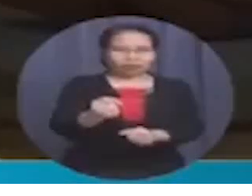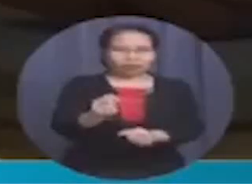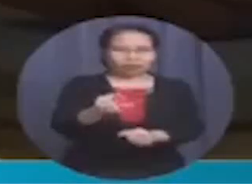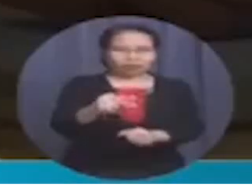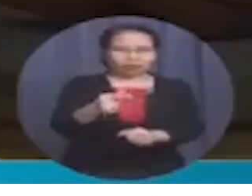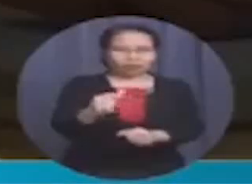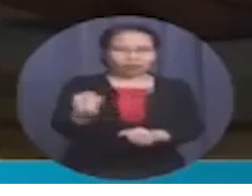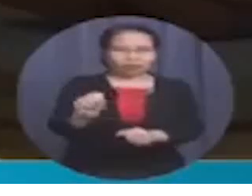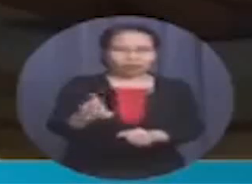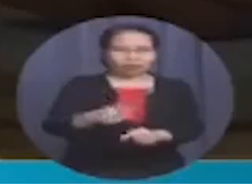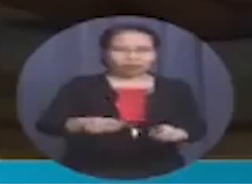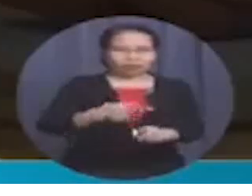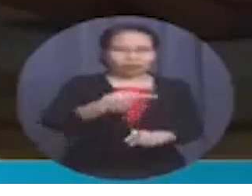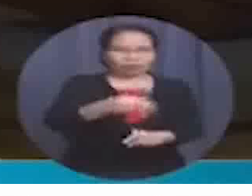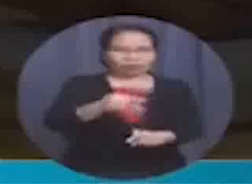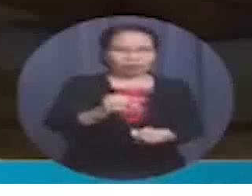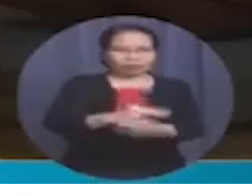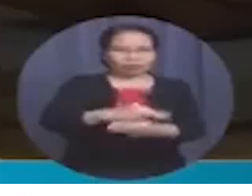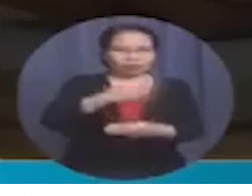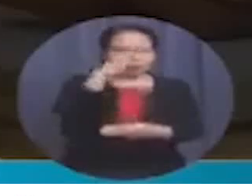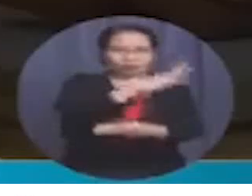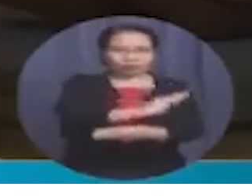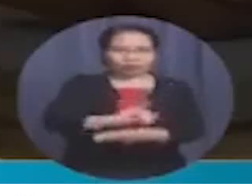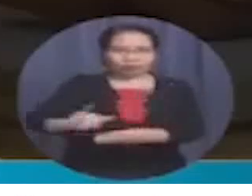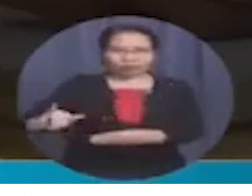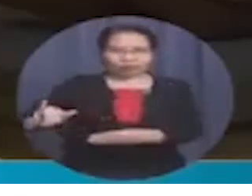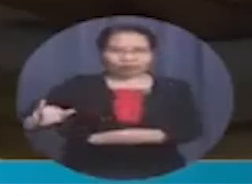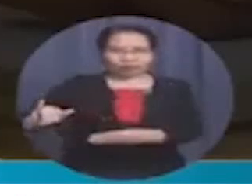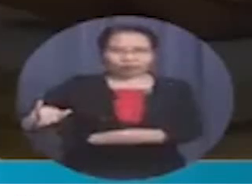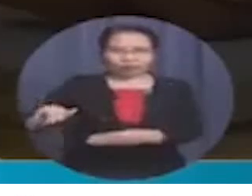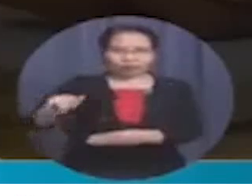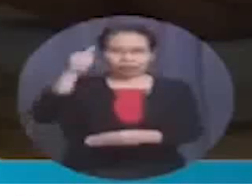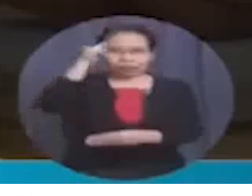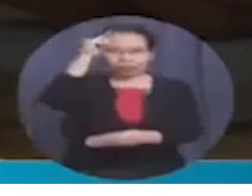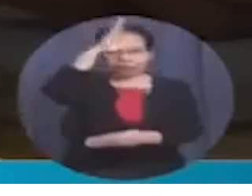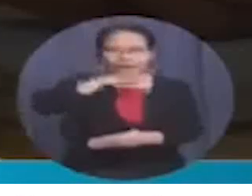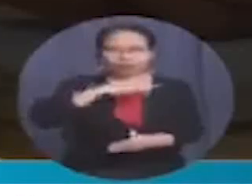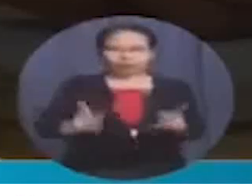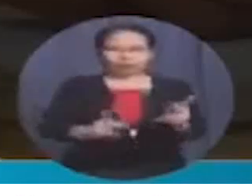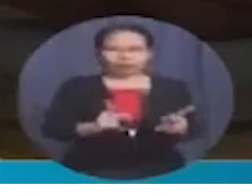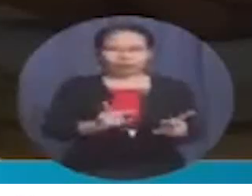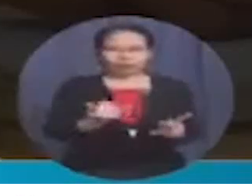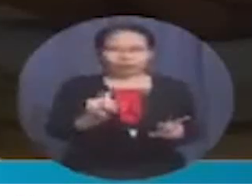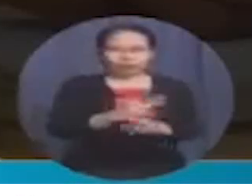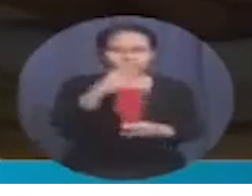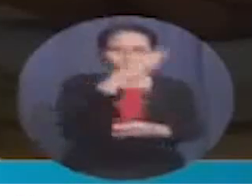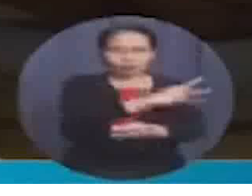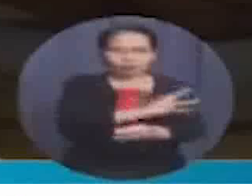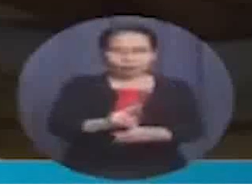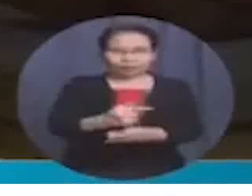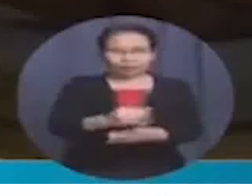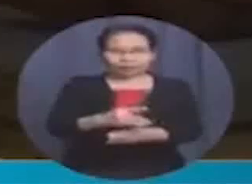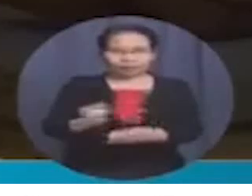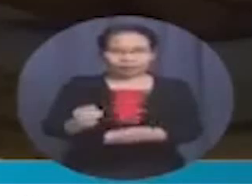no gods. They are different gods invented by the thinking of men. They invented their